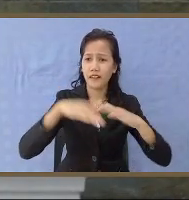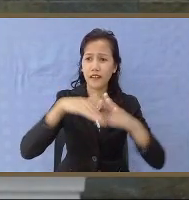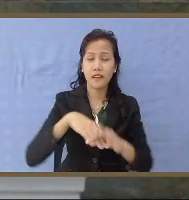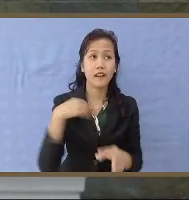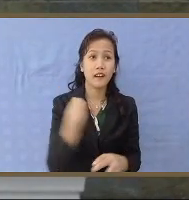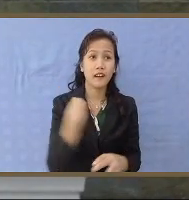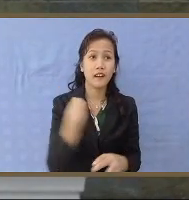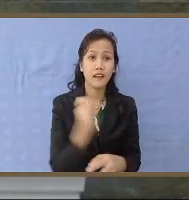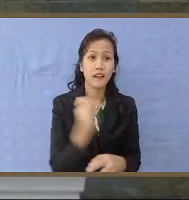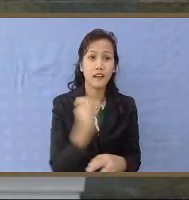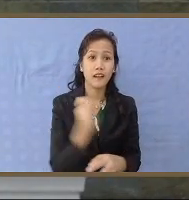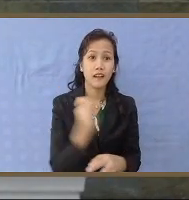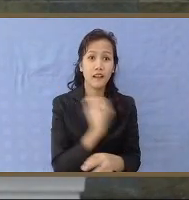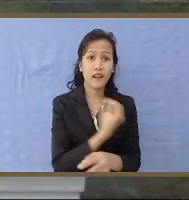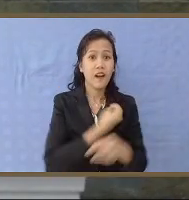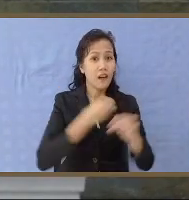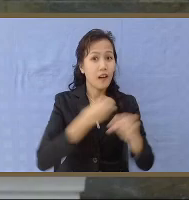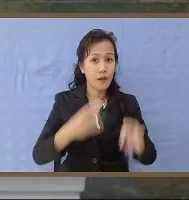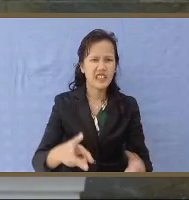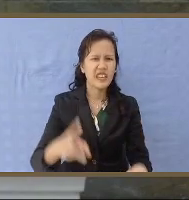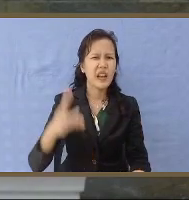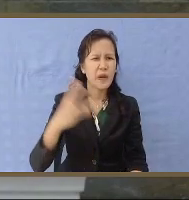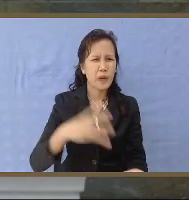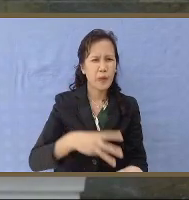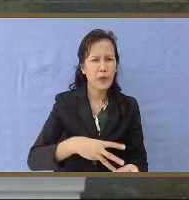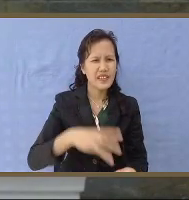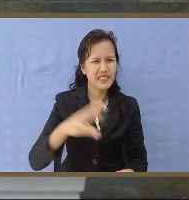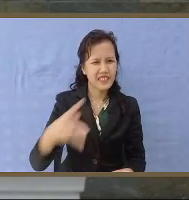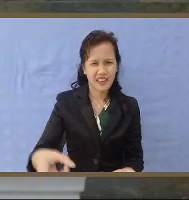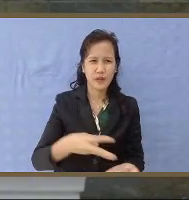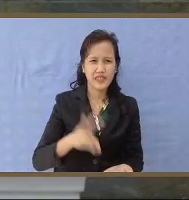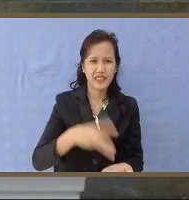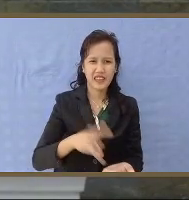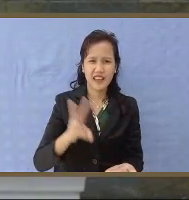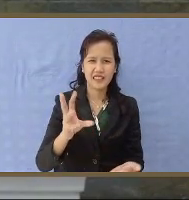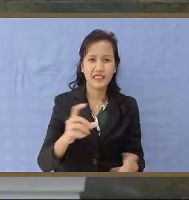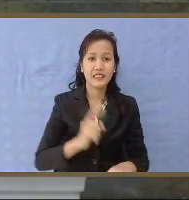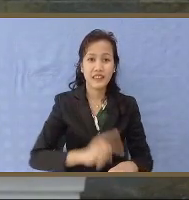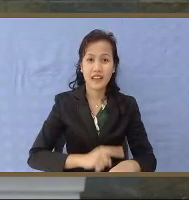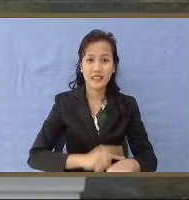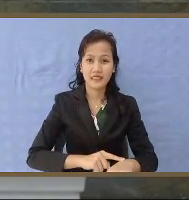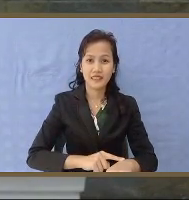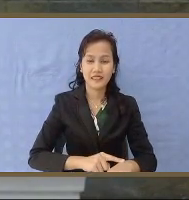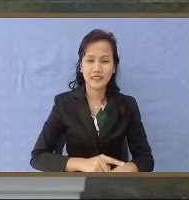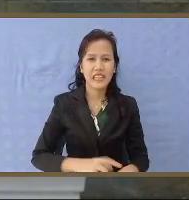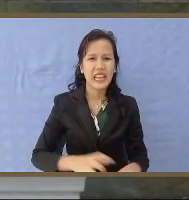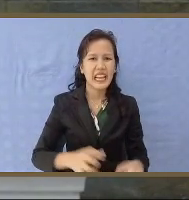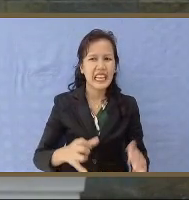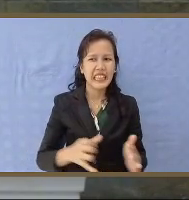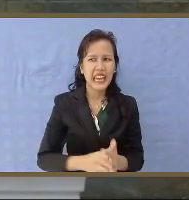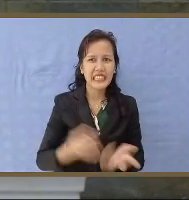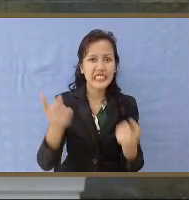just wasting your time. That is in vain. Yan ay pupunta sa walang kwenta,